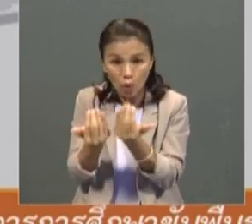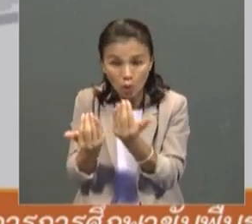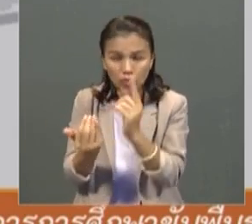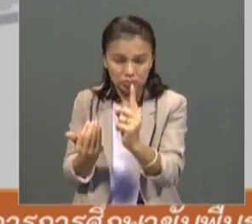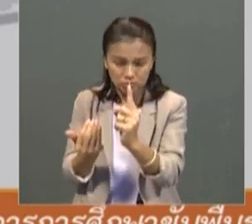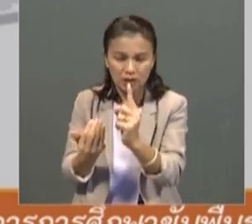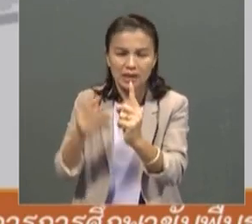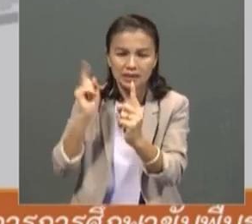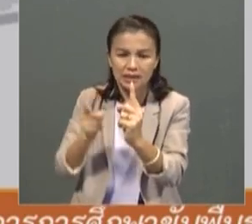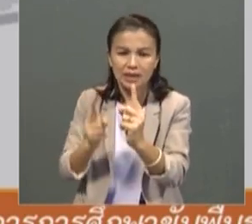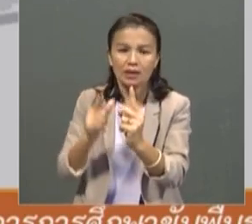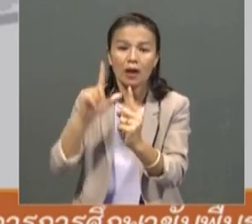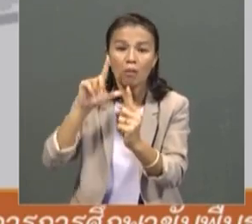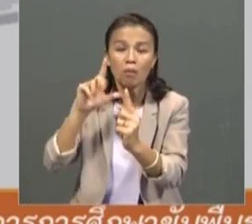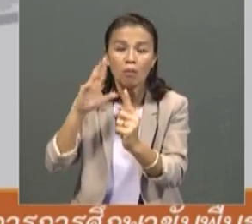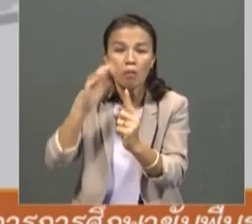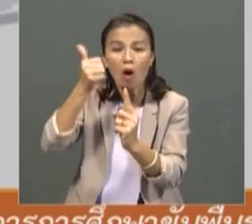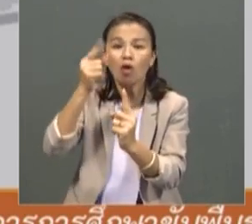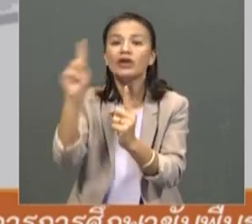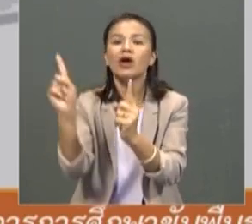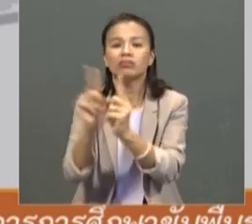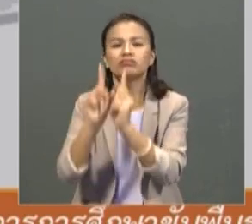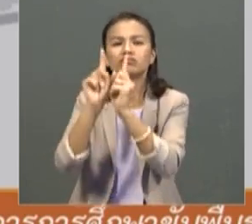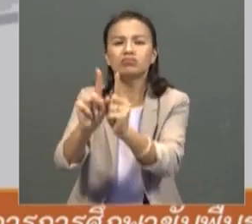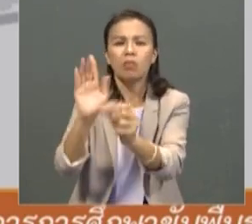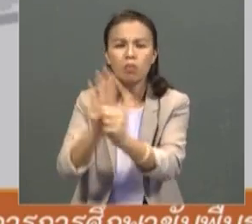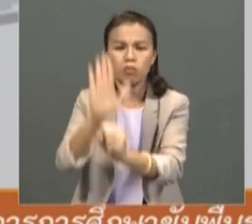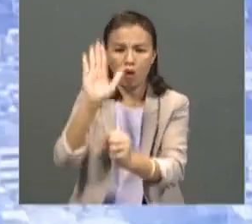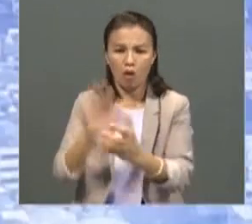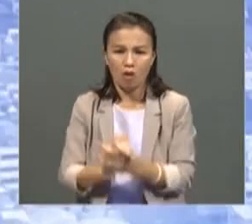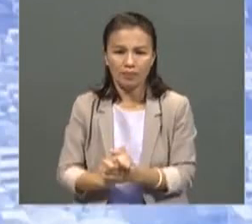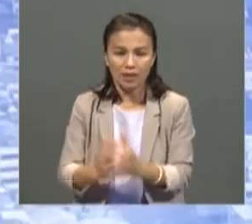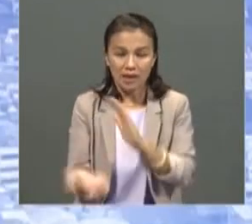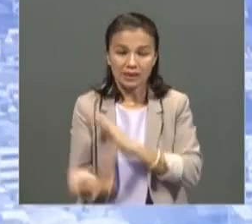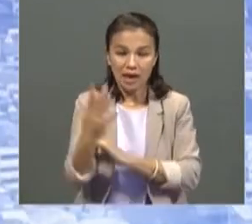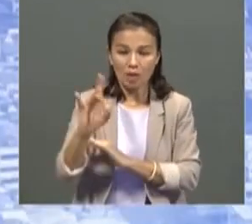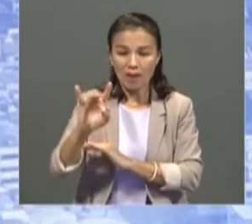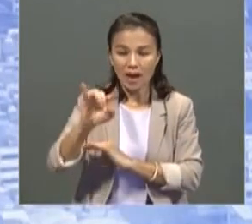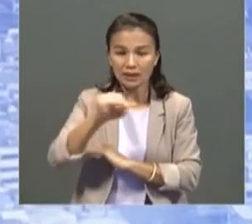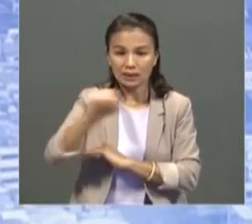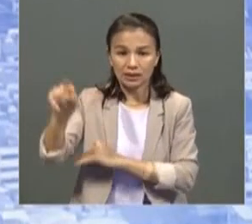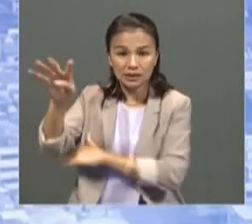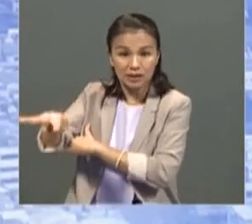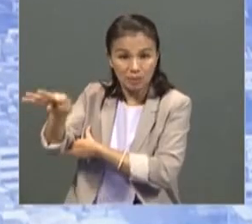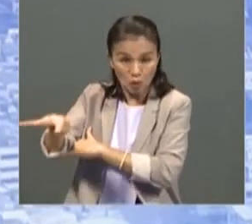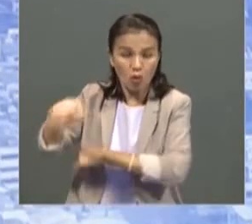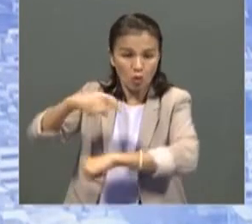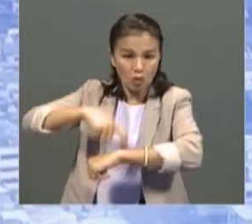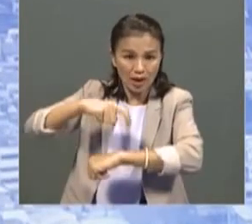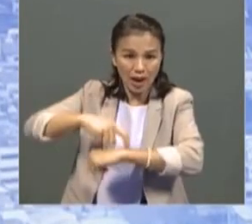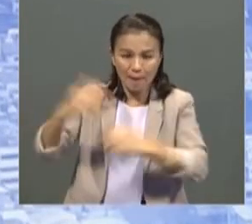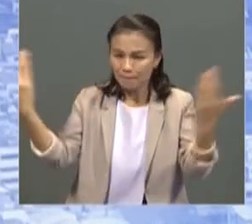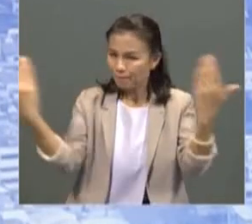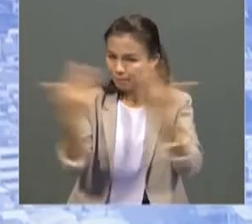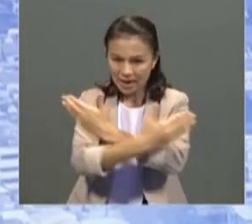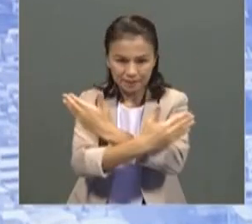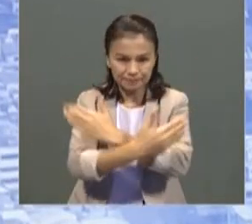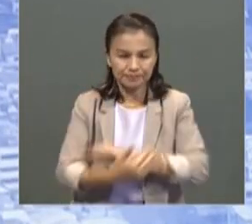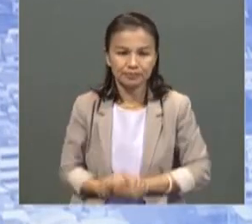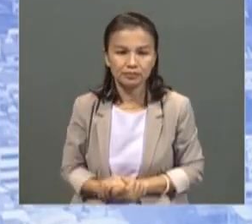ဆိုဒါမေကွန်းစာမွေးဖြည့်တဲ့အချိန်ပေါ့နော်မနေ့တည်းကညနေအထိစာမွေးဖြည့်ရတာဖြစ်ပါတယ်။မနေ့၈နိုင်ညနေ၄နိုင်အထိပေါ့နော်